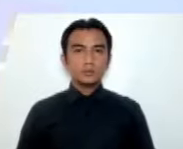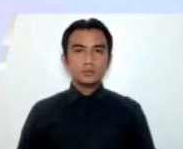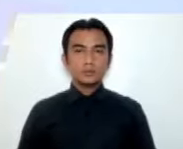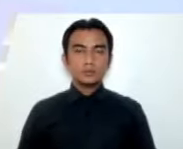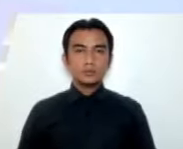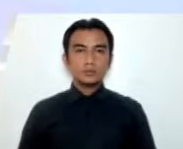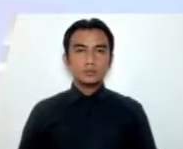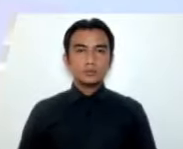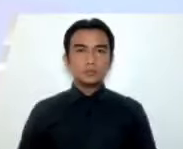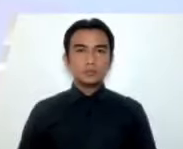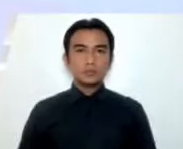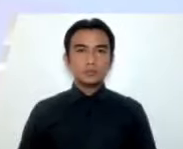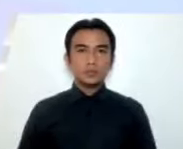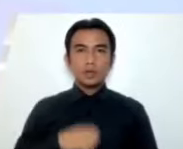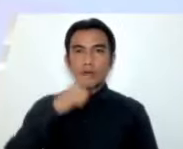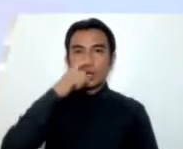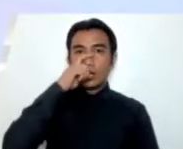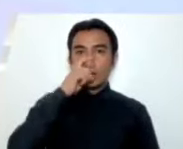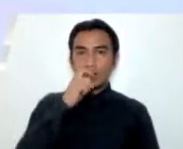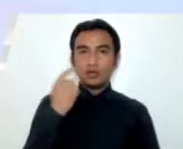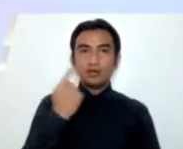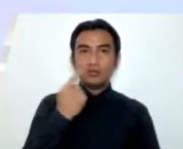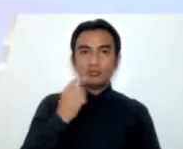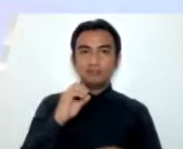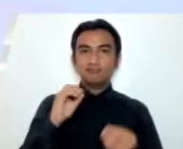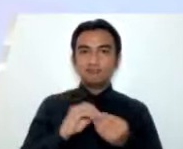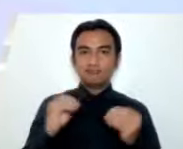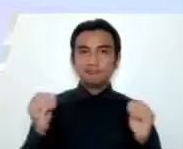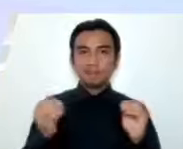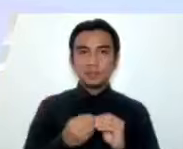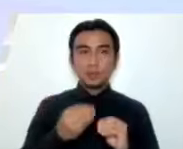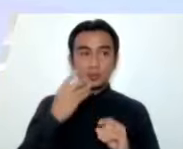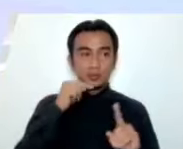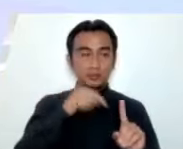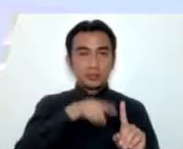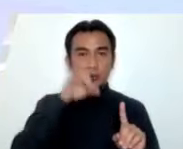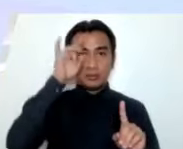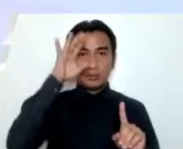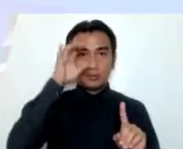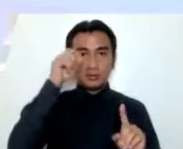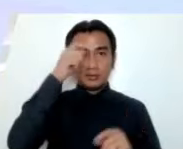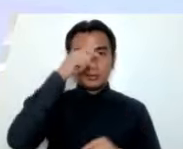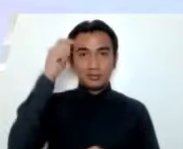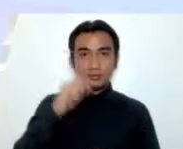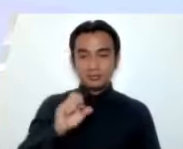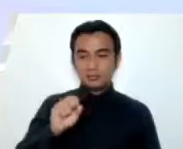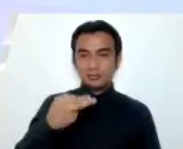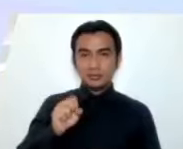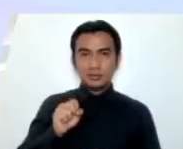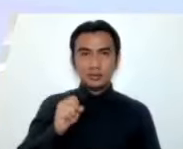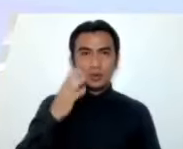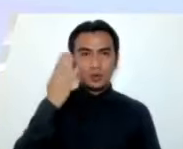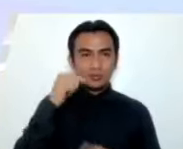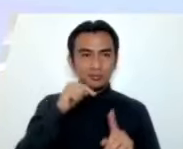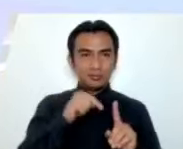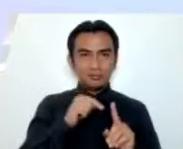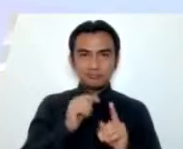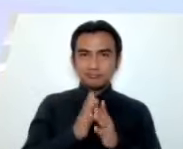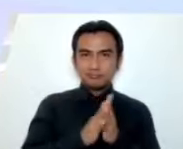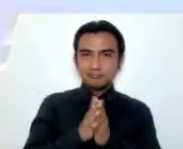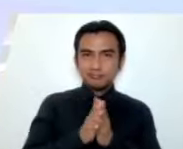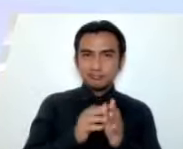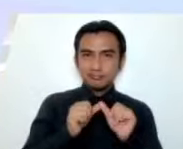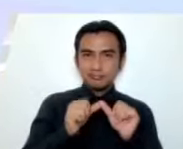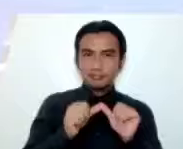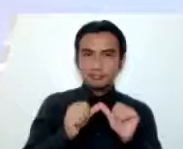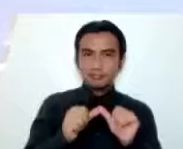Age is just a number para sa isang lolo na gagraduate ng senior high school. Ano kaya ang nagtulak sa kanya para magpursige? Pusuan na